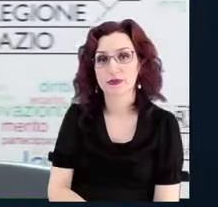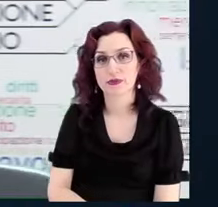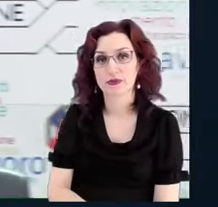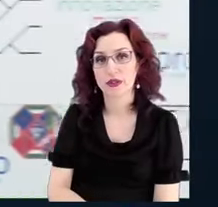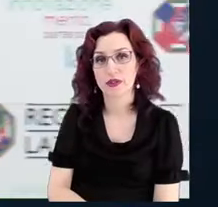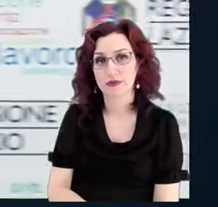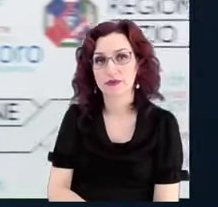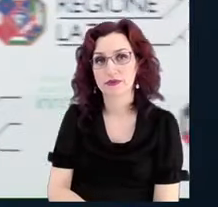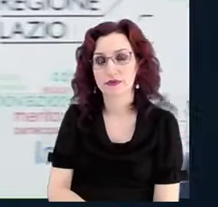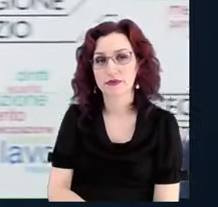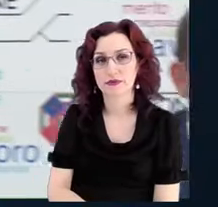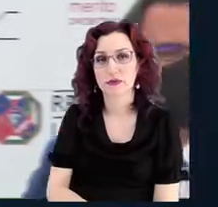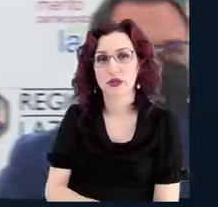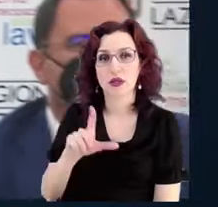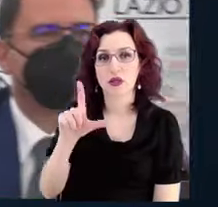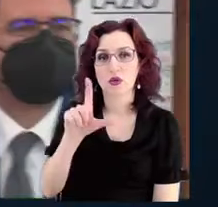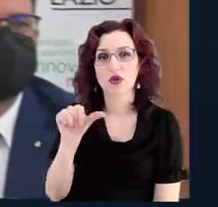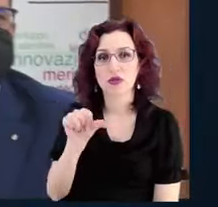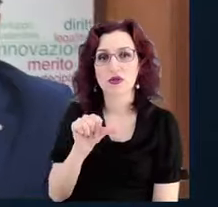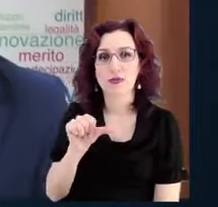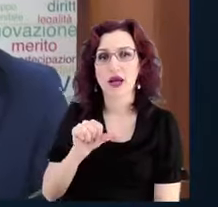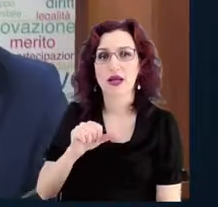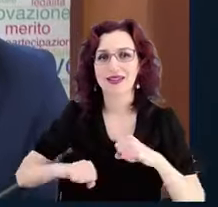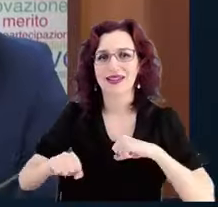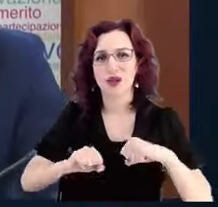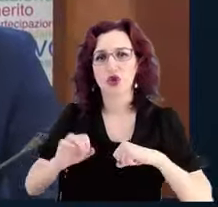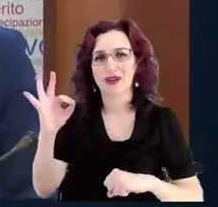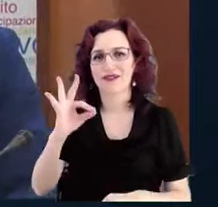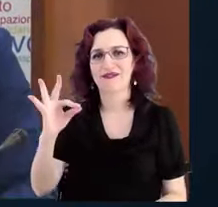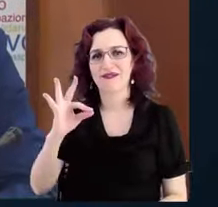luciano sbraga direttore fipe